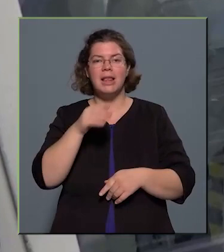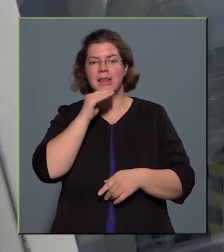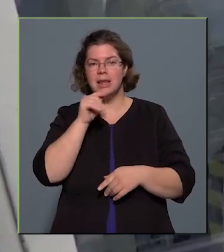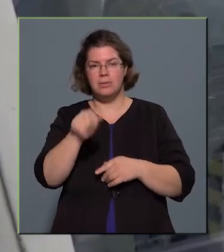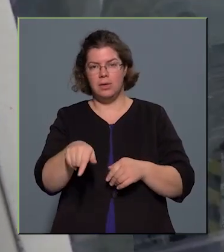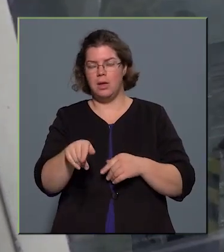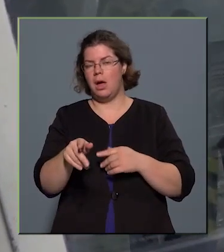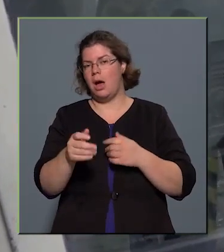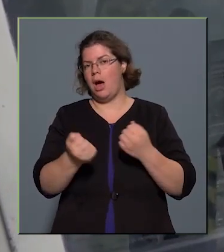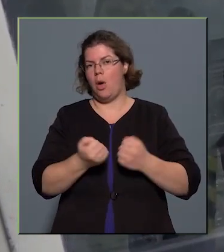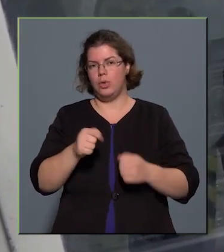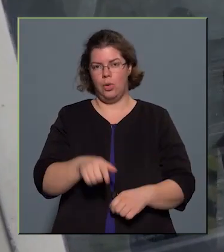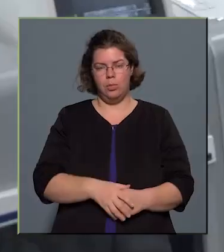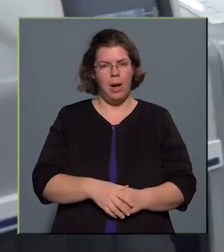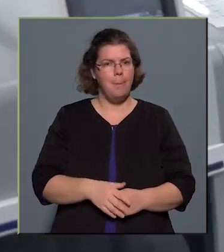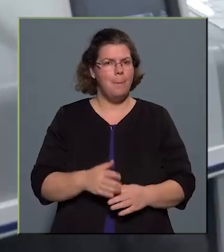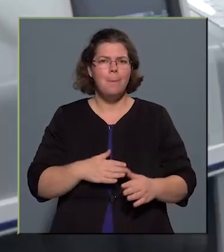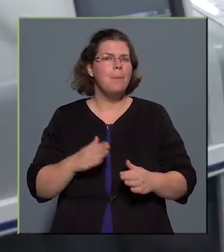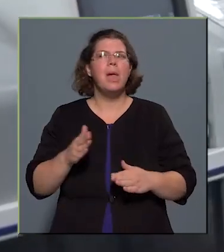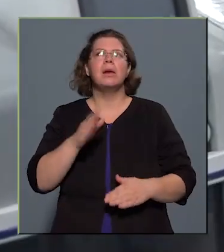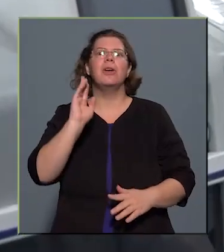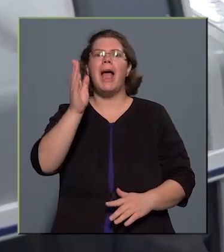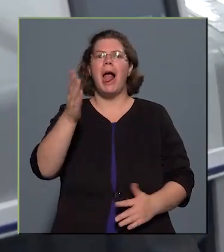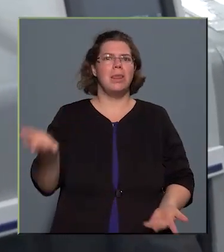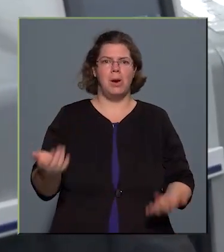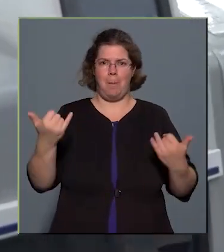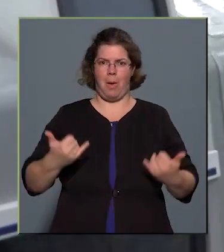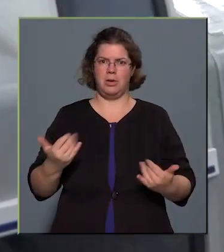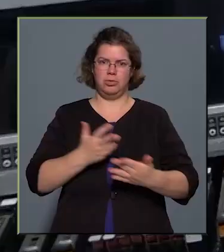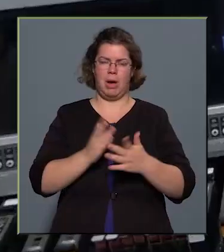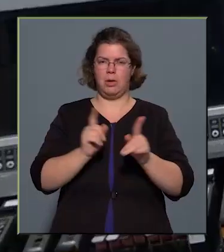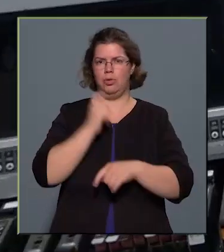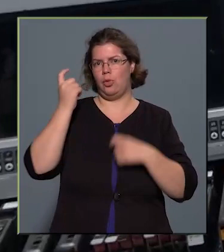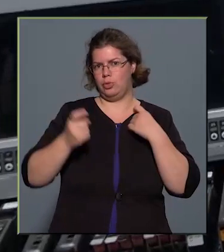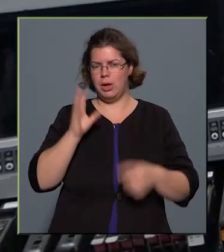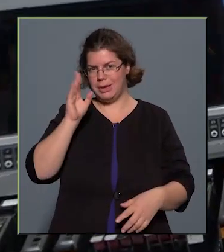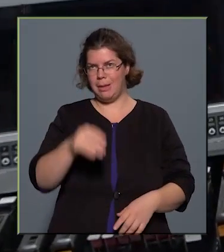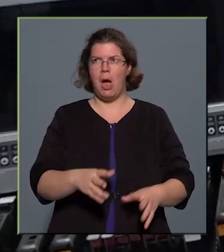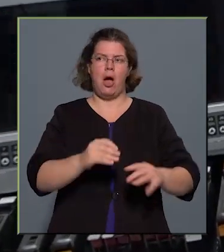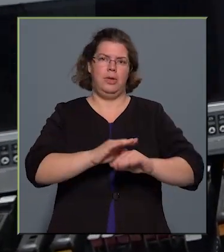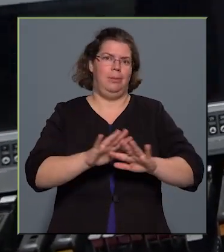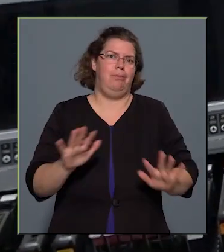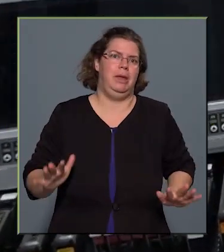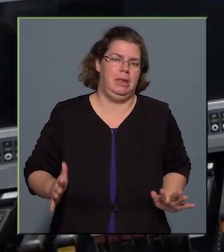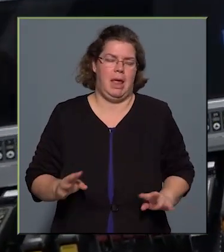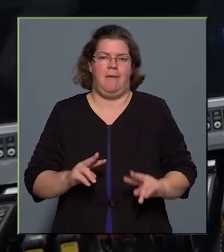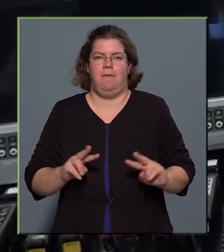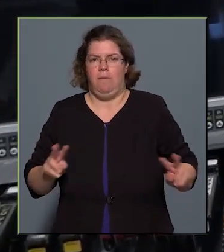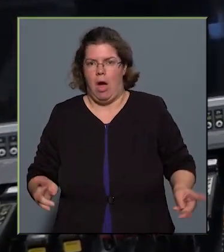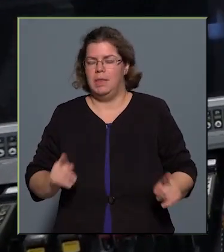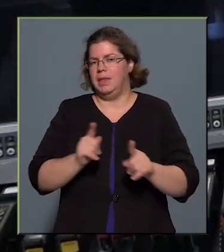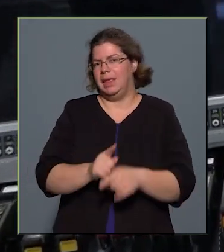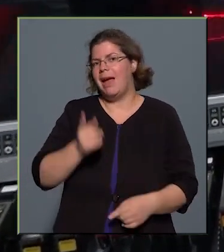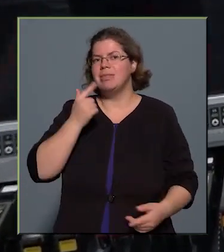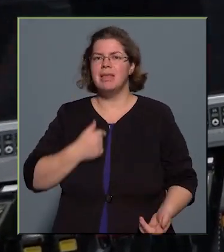van előre? Tehát az ember már manapság is úgy gondolja, hogy hát most már aztán tényleg annyi minden van, ilyen